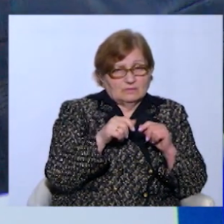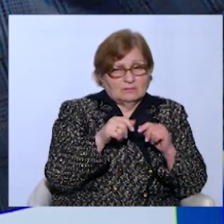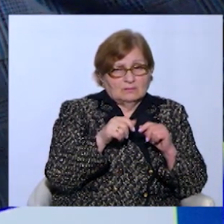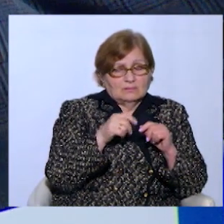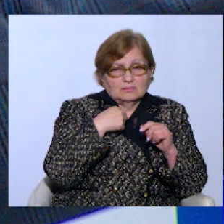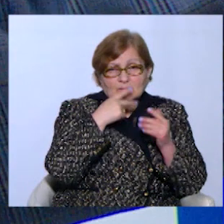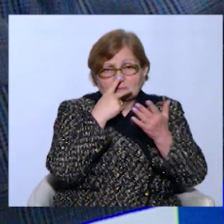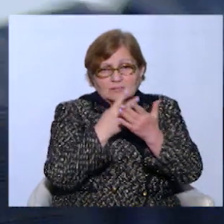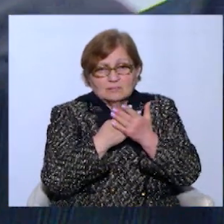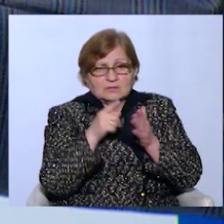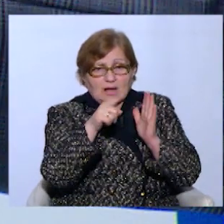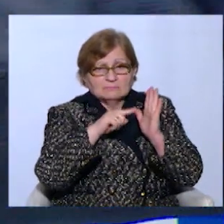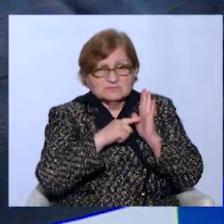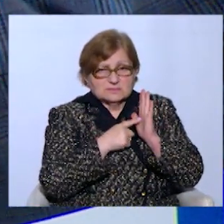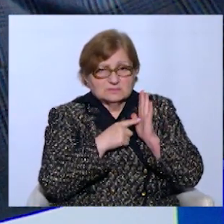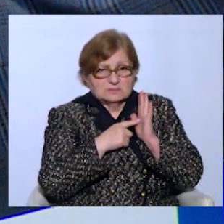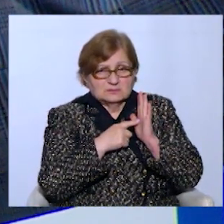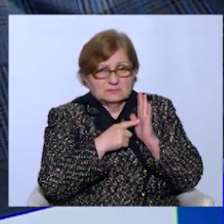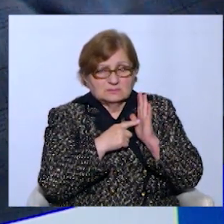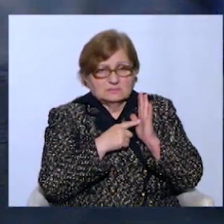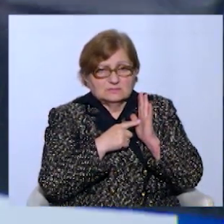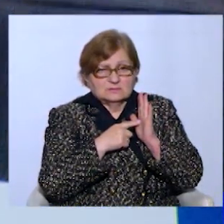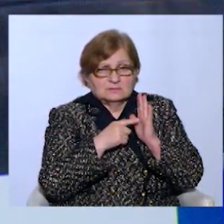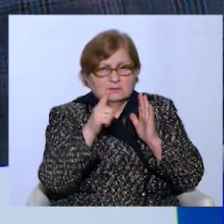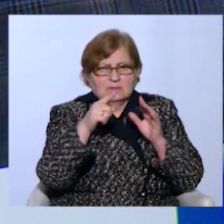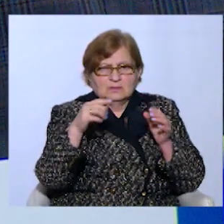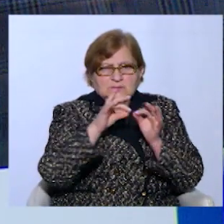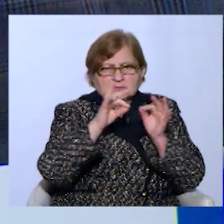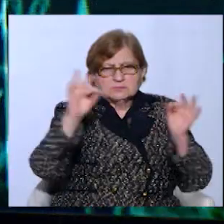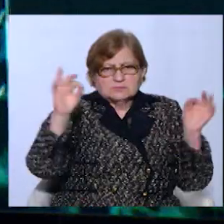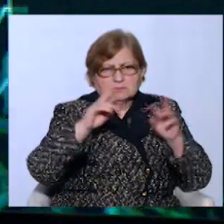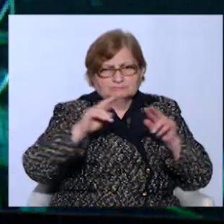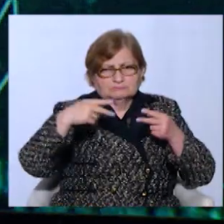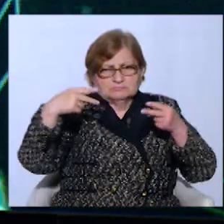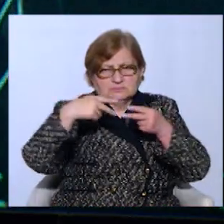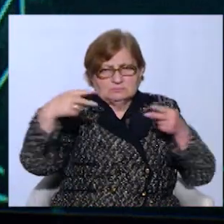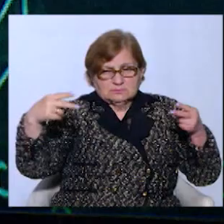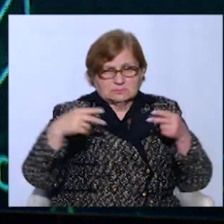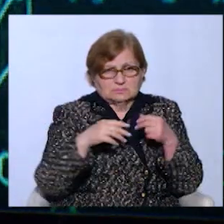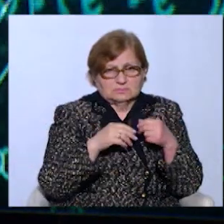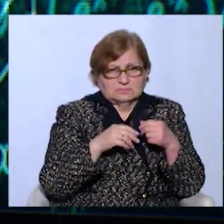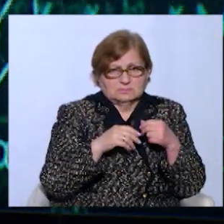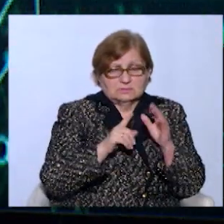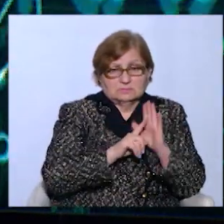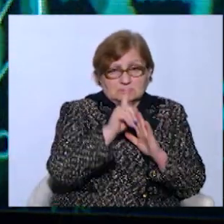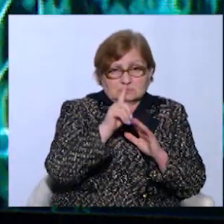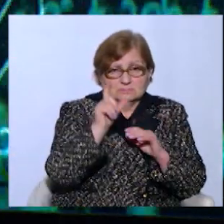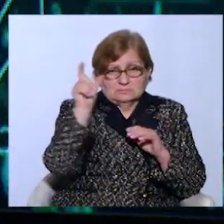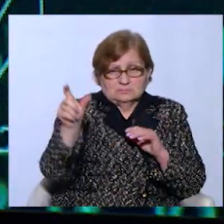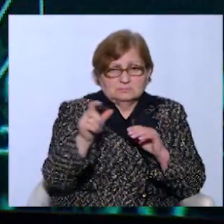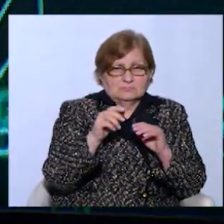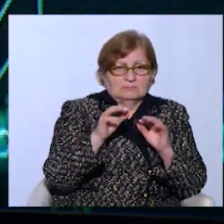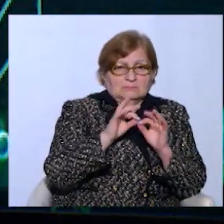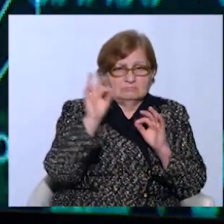ეხლა ვხედავთ რომ ამ წერტილში ეს წერტილი არის ზუსტად სიმეტრიული სათავეს აი სათავედან რო გადავდოთ იგივე